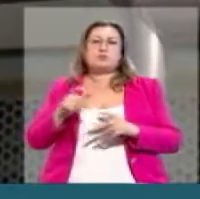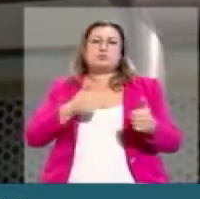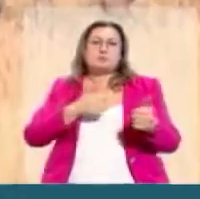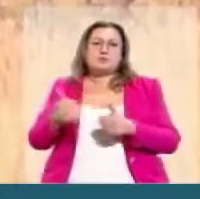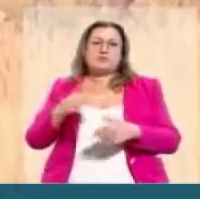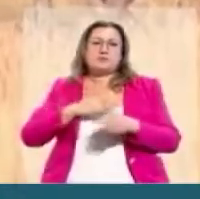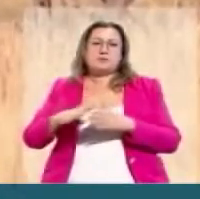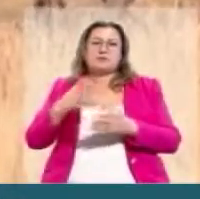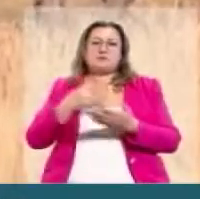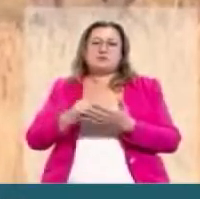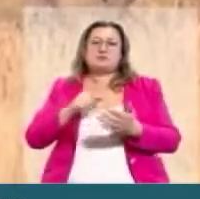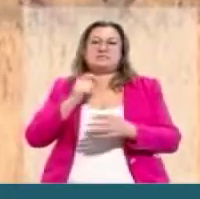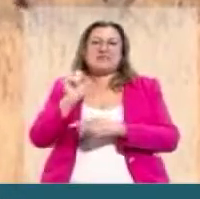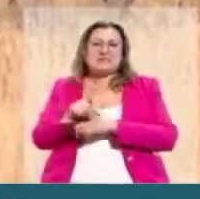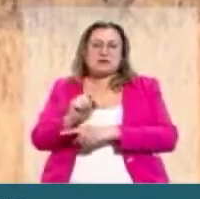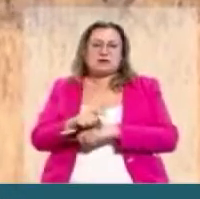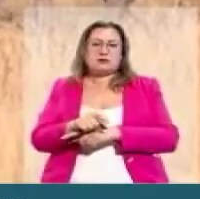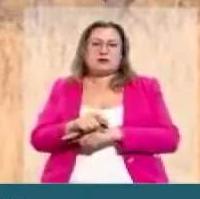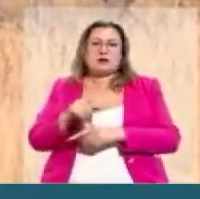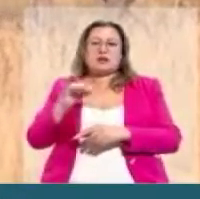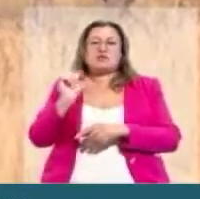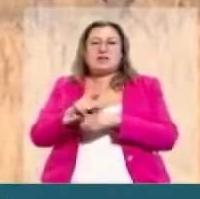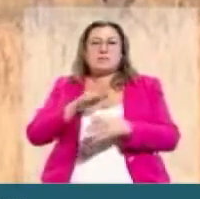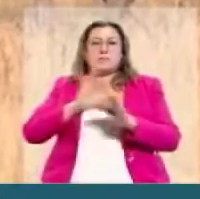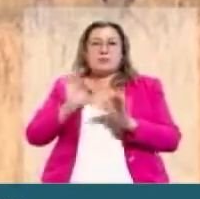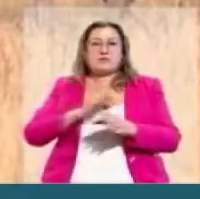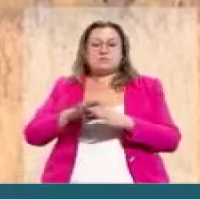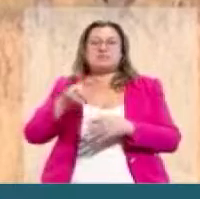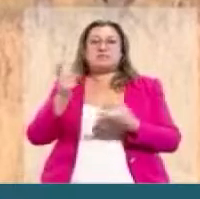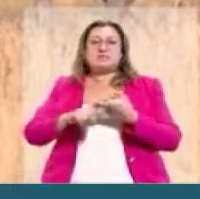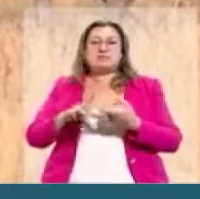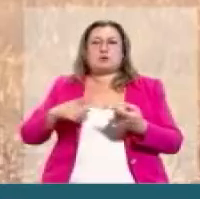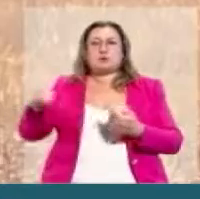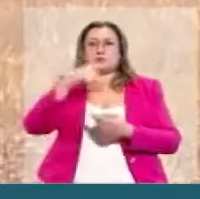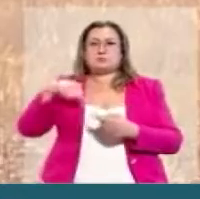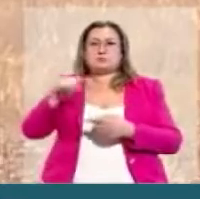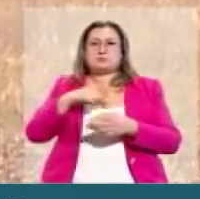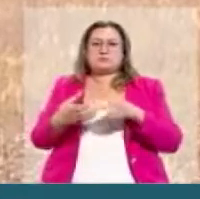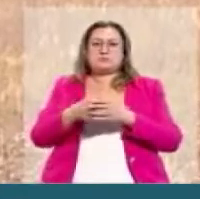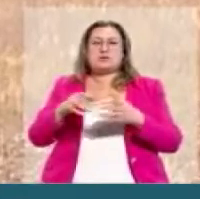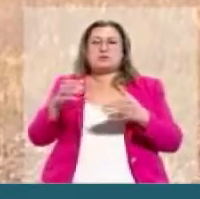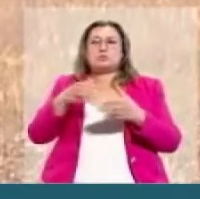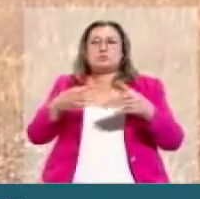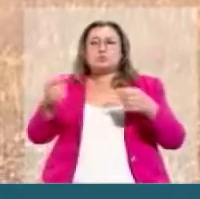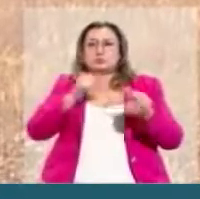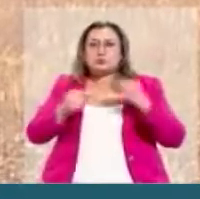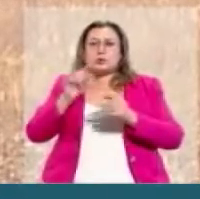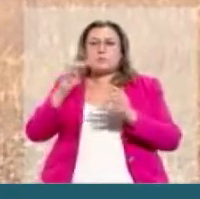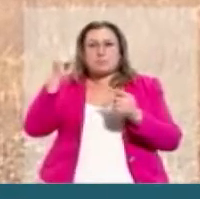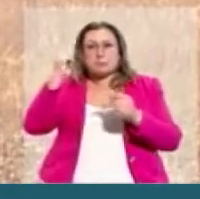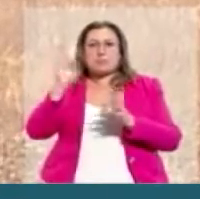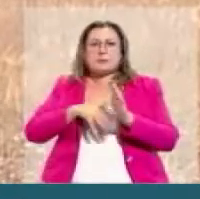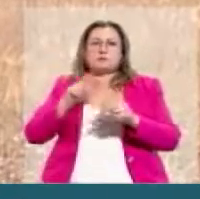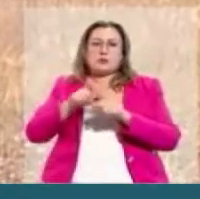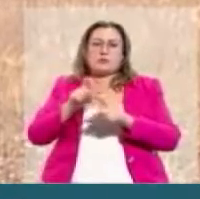орындалуы жеке құрамның бір тұтас әрекет етуіне, бір-бірін сөзсіз түсіне білуіне байланысты. Сондықтан осындай оқу-жаттығуын